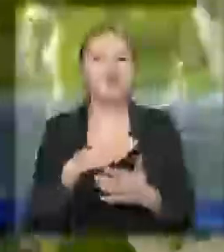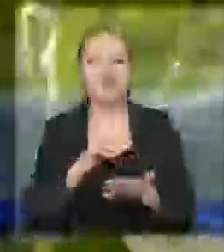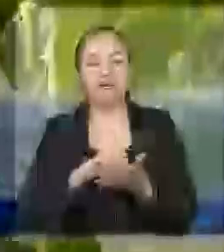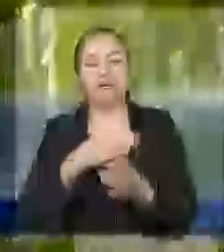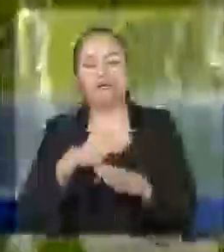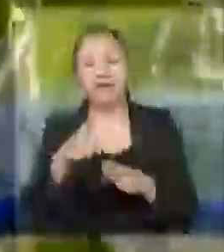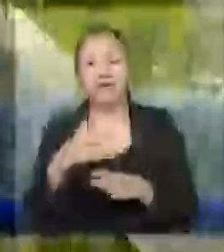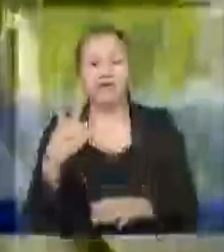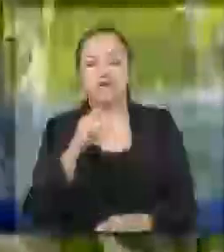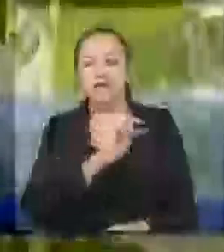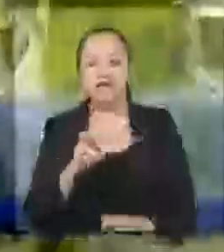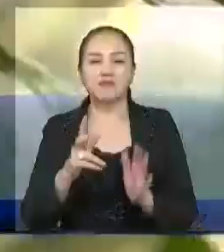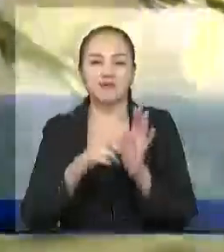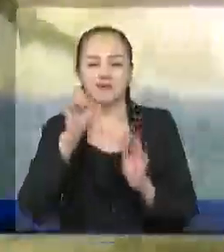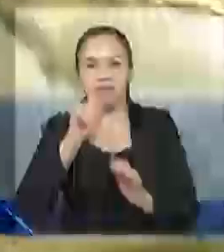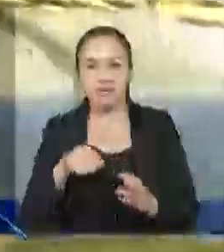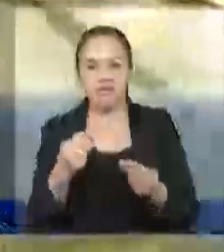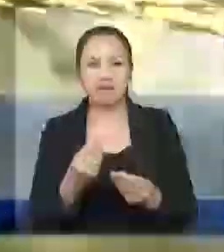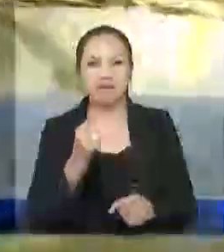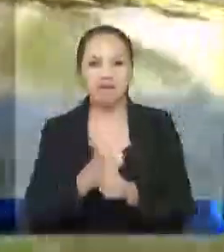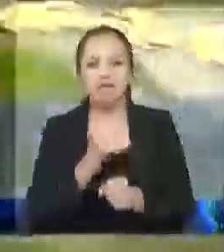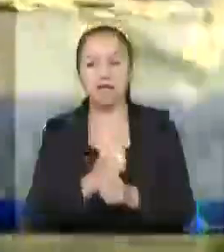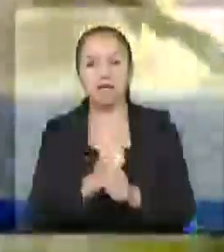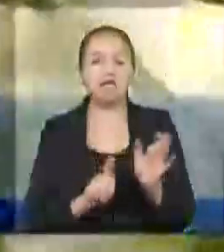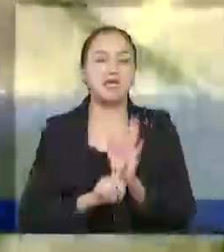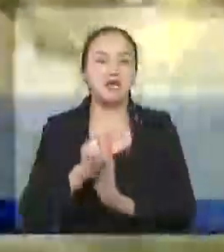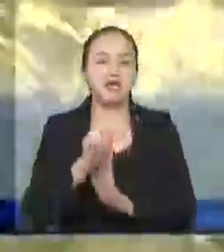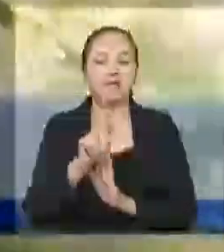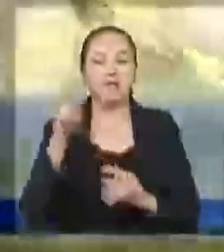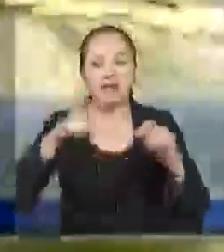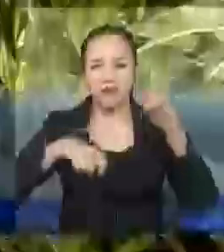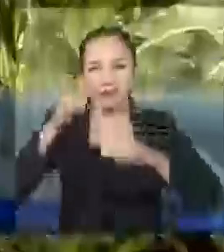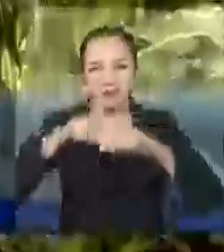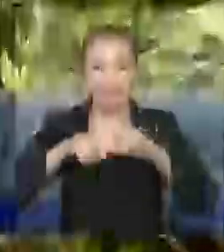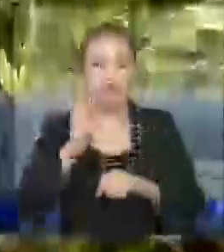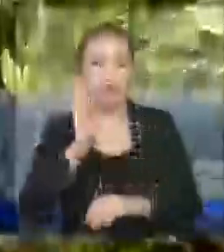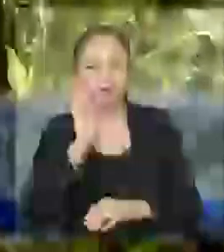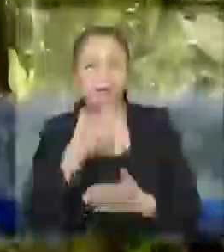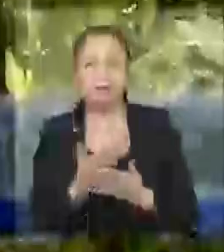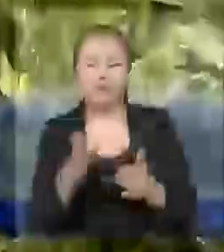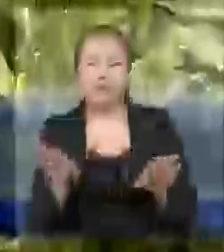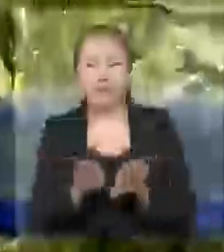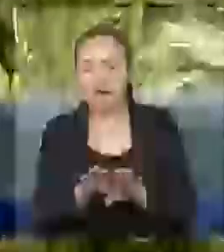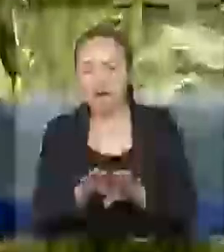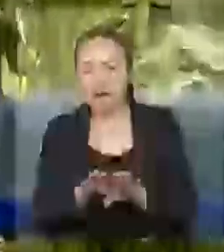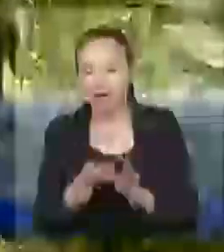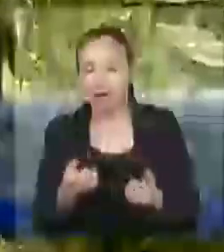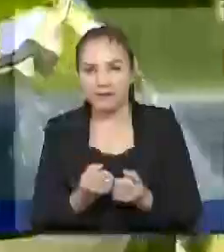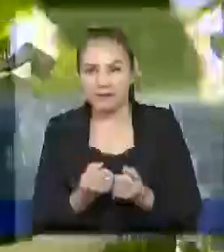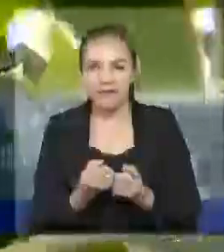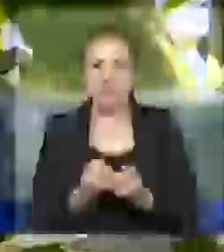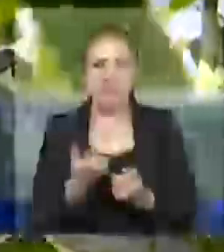кредит на 3 800 000 тенге. Когда дело стартовало, она внедрила капельное орошение кукурузы. В этом году планируется получить